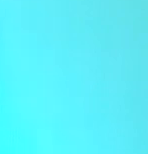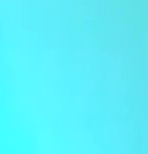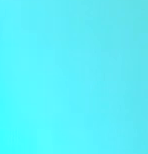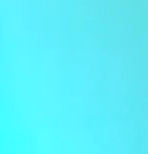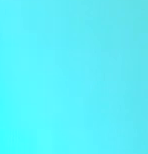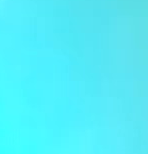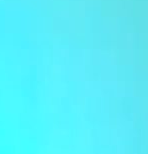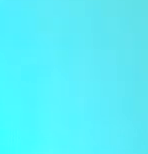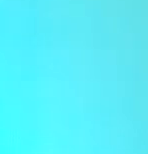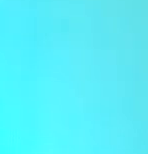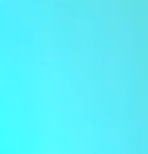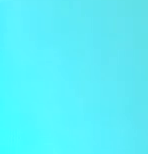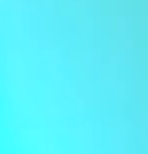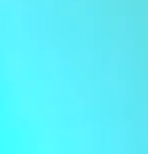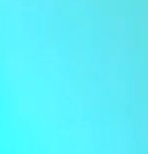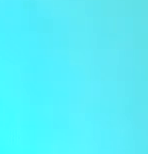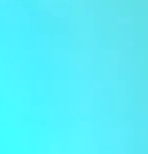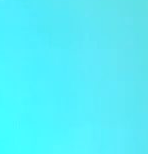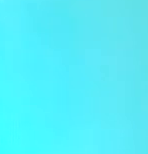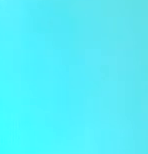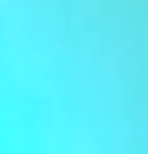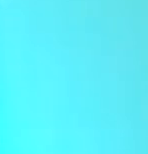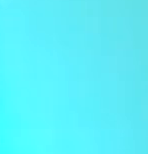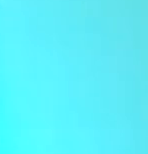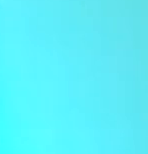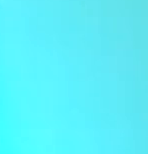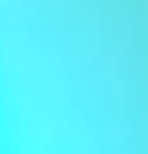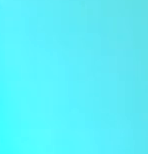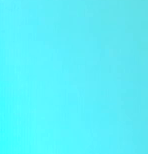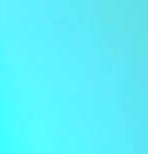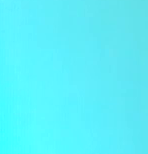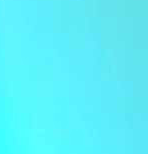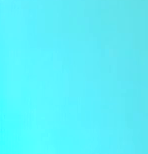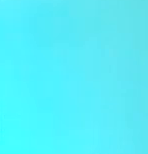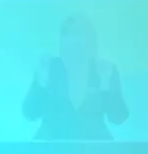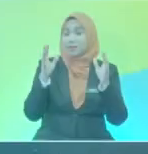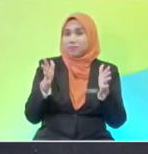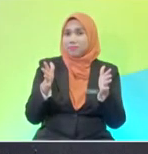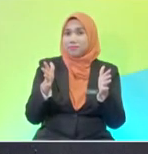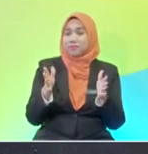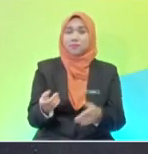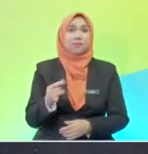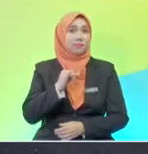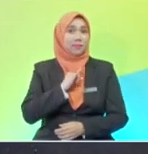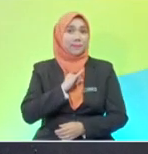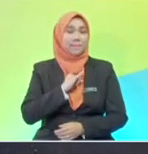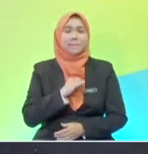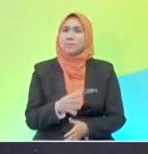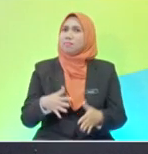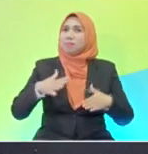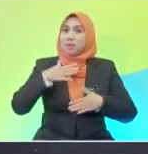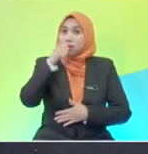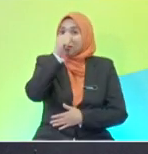Hai saya Gus wahana apa kabar Oke baiklah ini kawan-kawan saya di rumah semua data